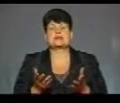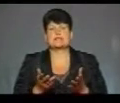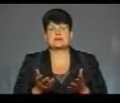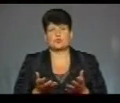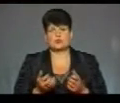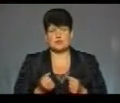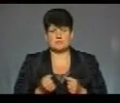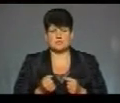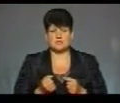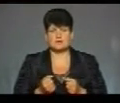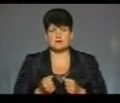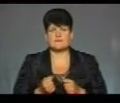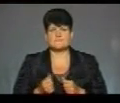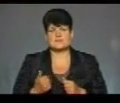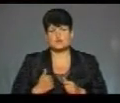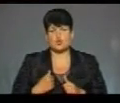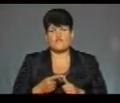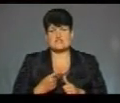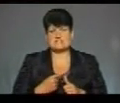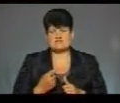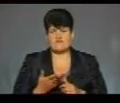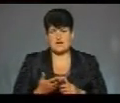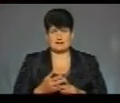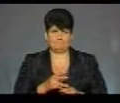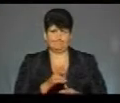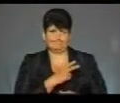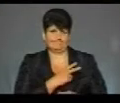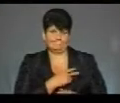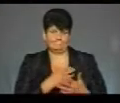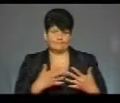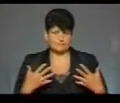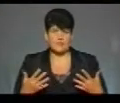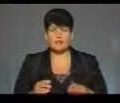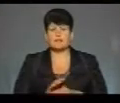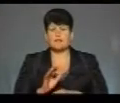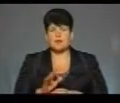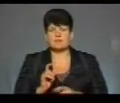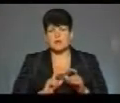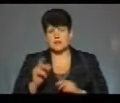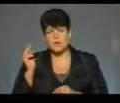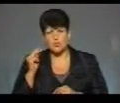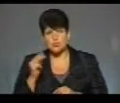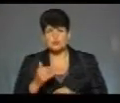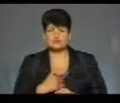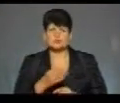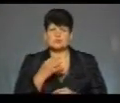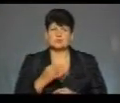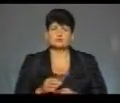отримання чергових військових звань, направлення на ті чи інші курси. Хочу для прикладу сказати, що